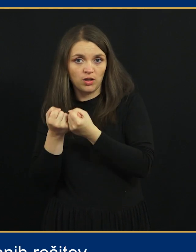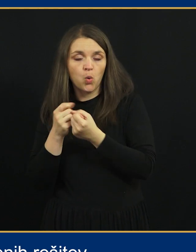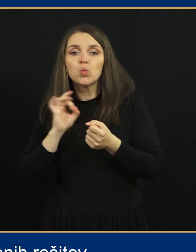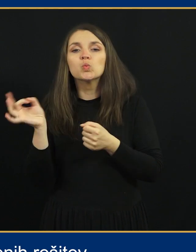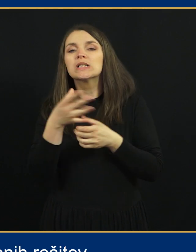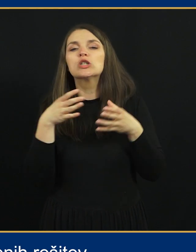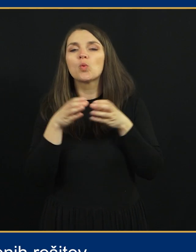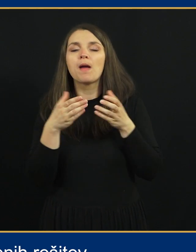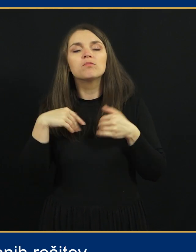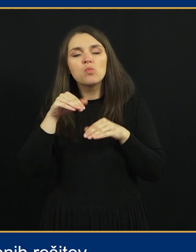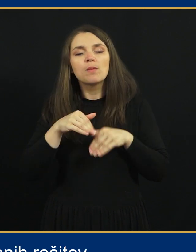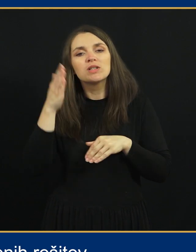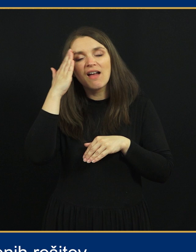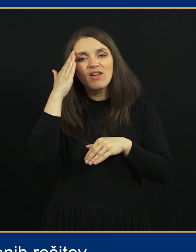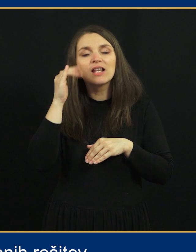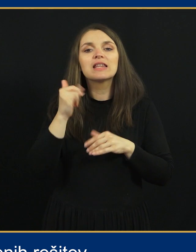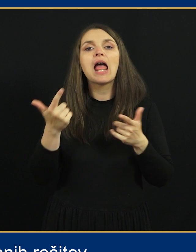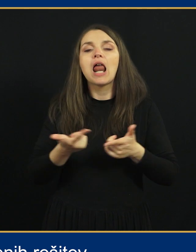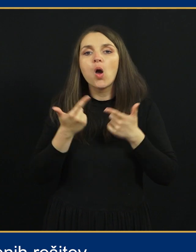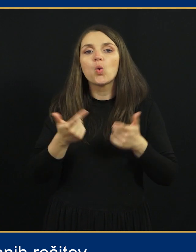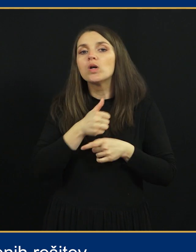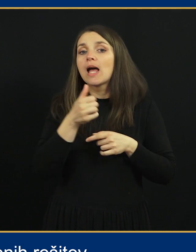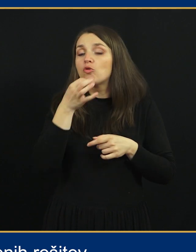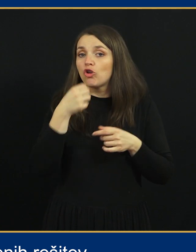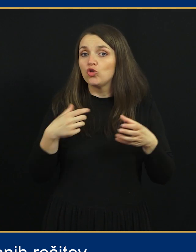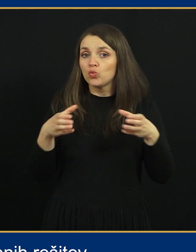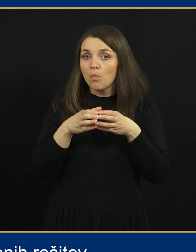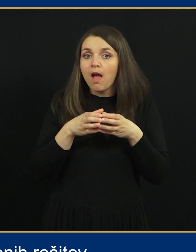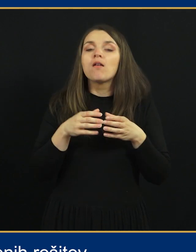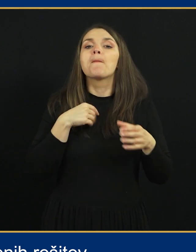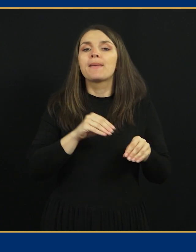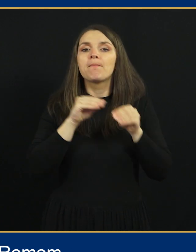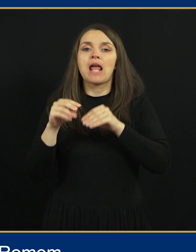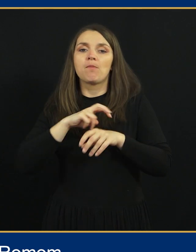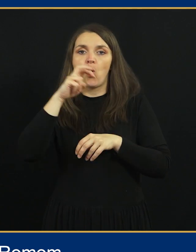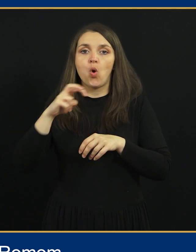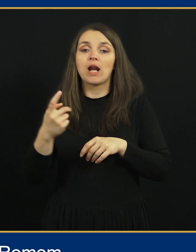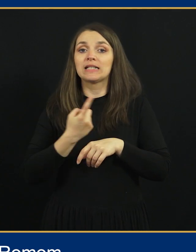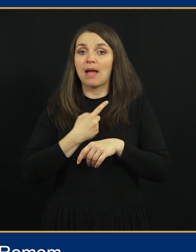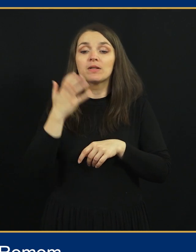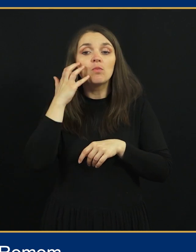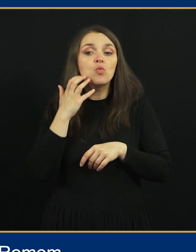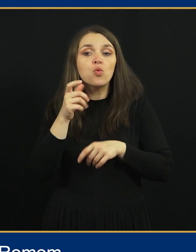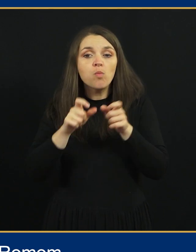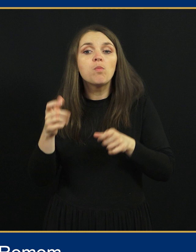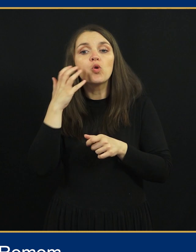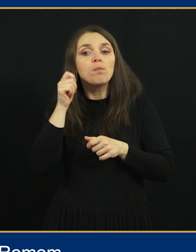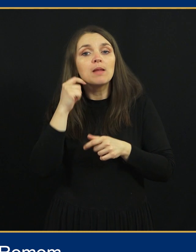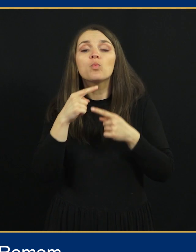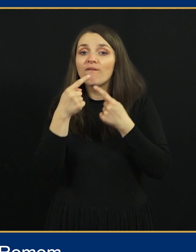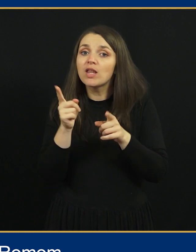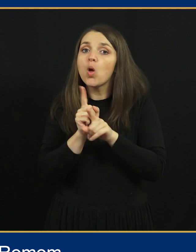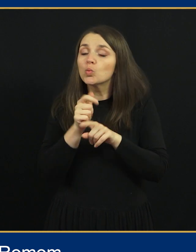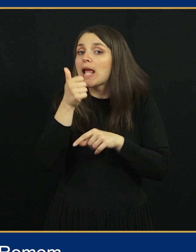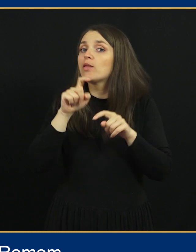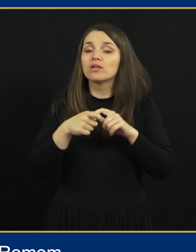potrebnih rešitev. Vsi skupaj se dajmo zavedati, da lahko le skupaj premikamo gore. Sama sem pa Romom in